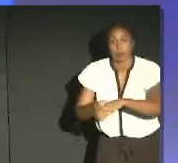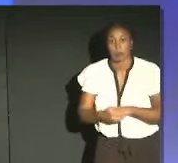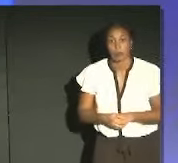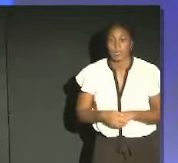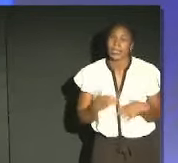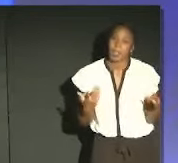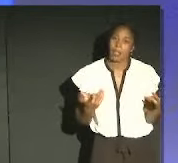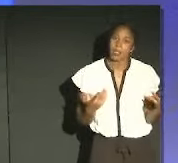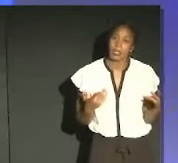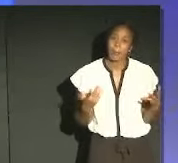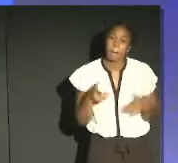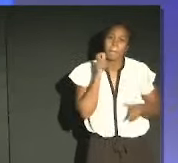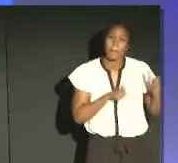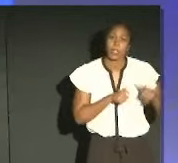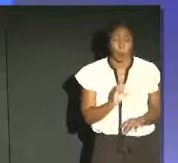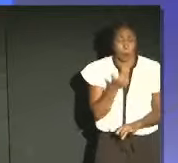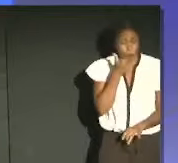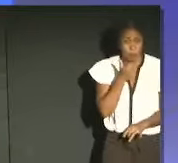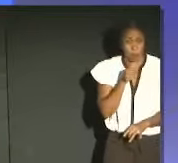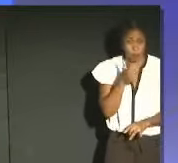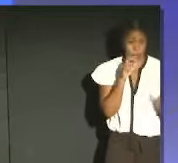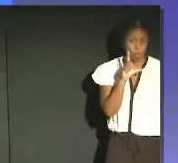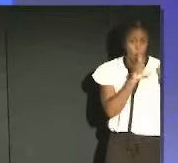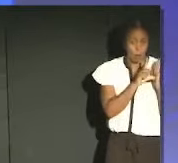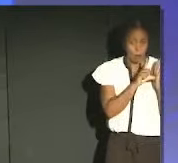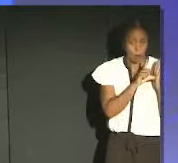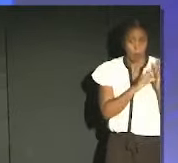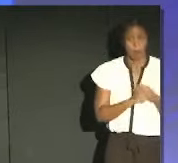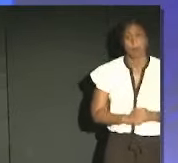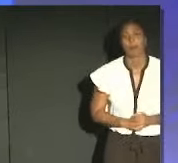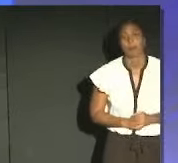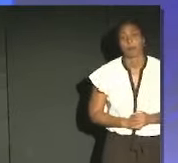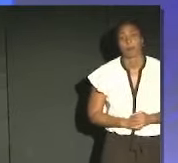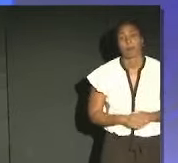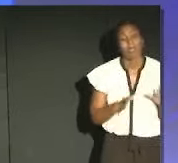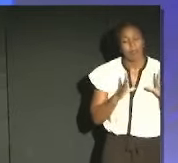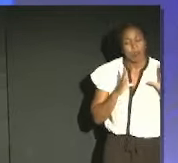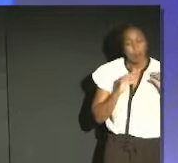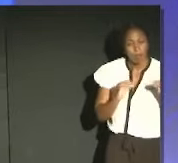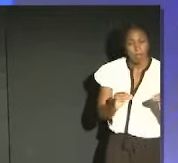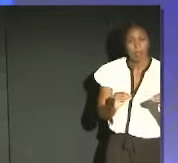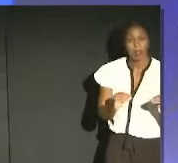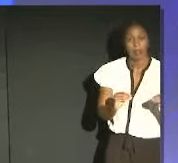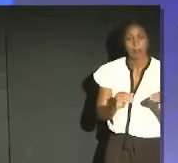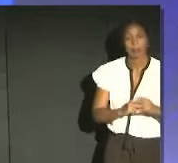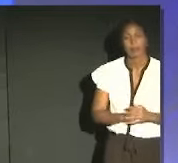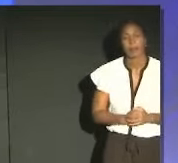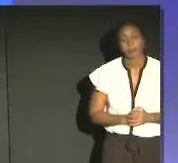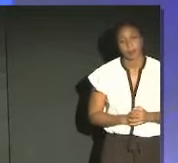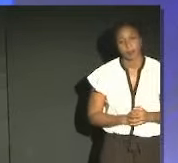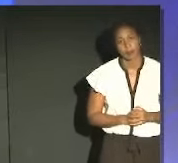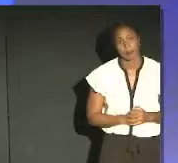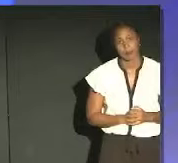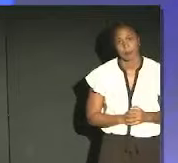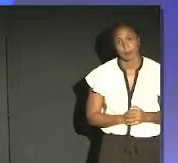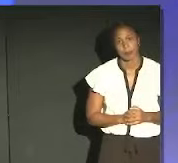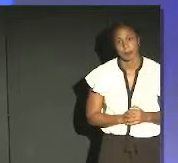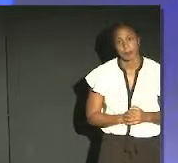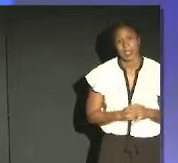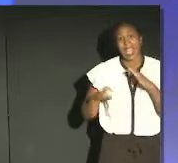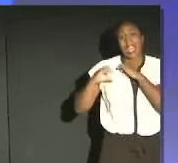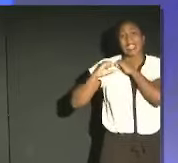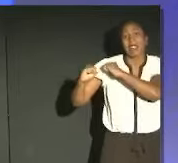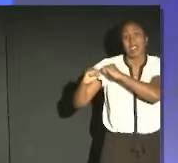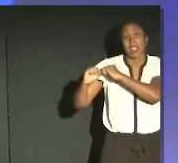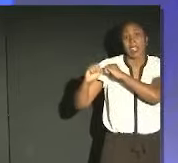qu' a fait en premier c'était en premier dans la loi mais dans les faits ceux qui ont aboli l'esclavage